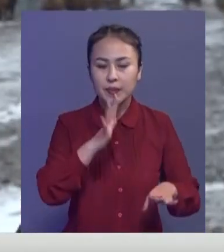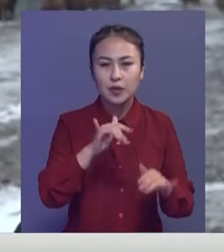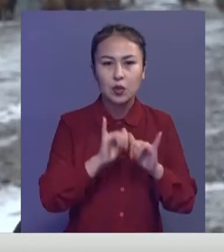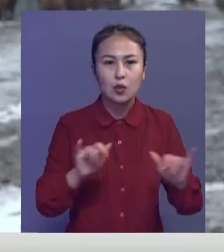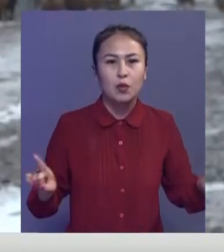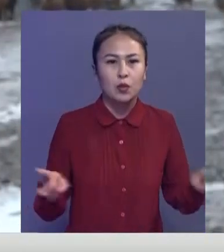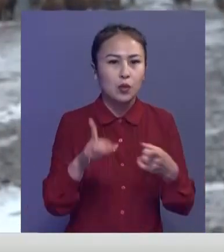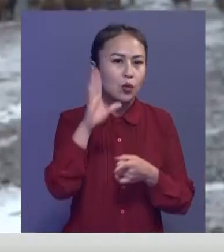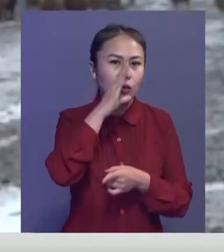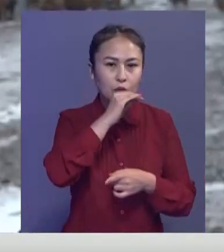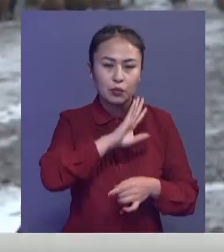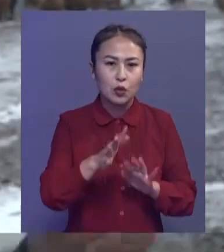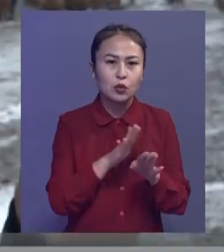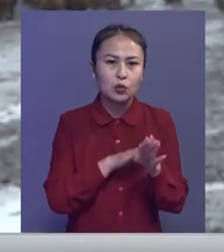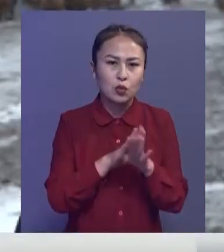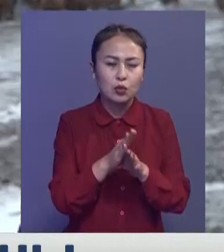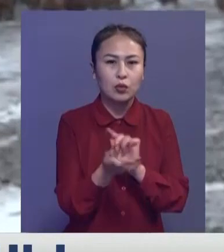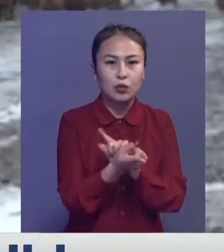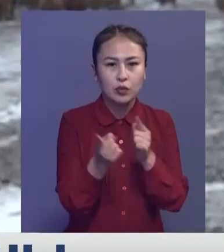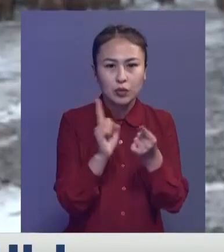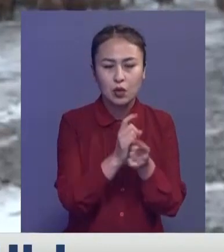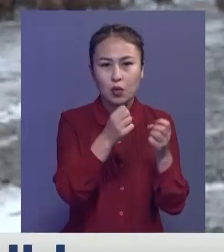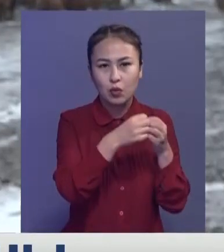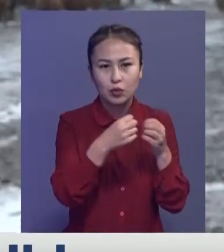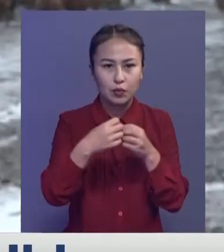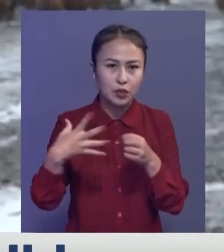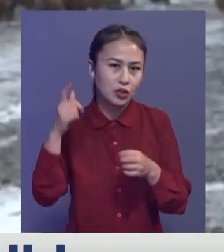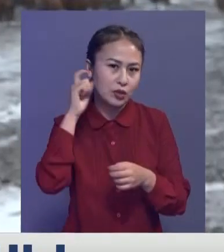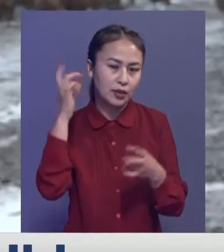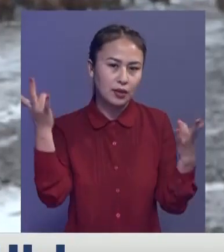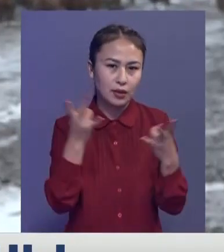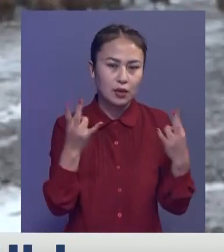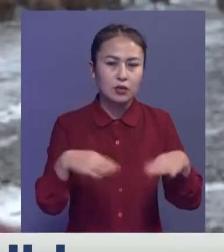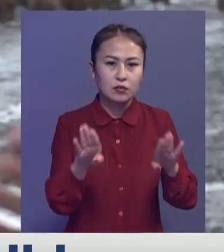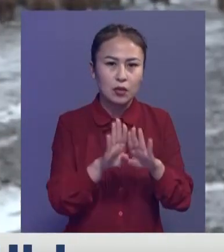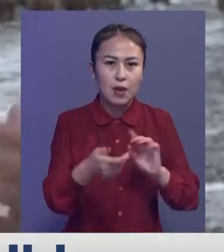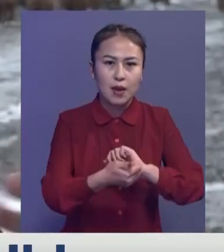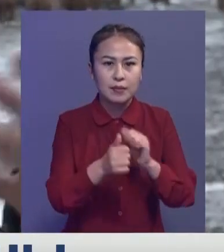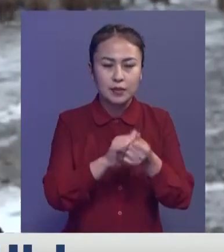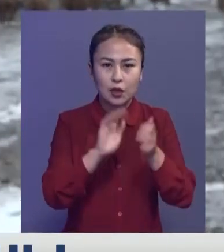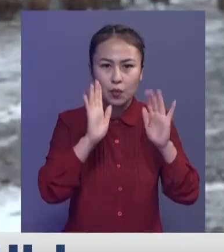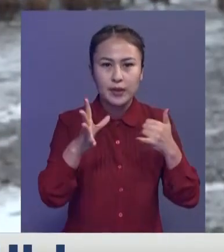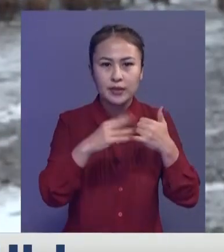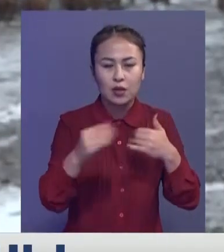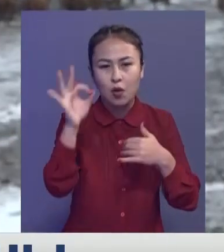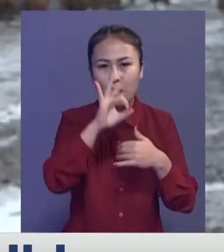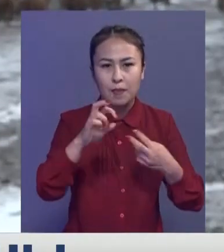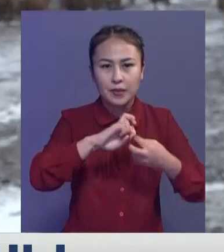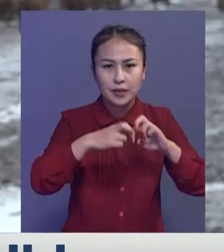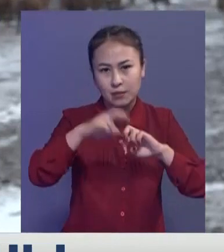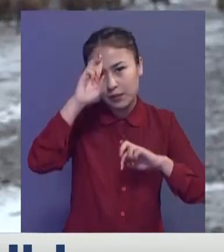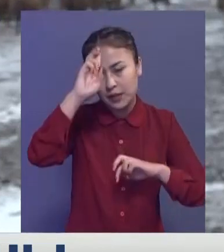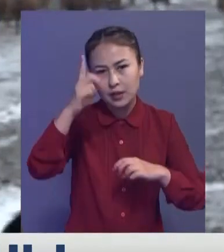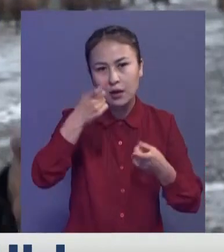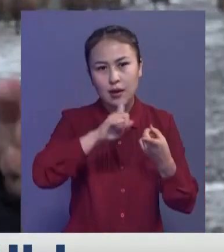дамып үлгермейді. Толық өзгеріс енгізу үшін 10-15 жыл керек. Сонда ғана оның қайтарымы болады. Жер заңнамаларына қатысты мәселелер мемлекеттік органдармен